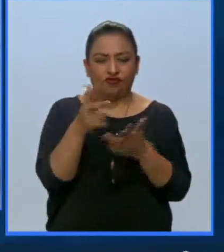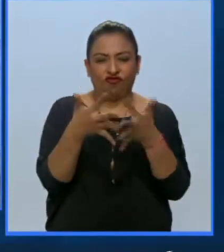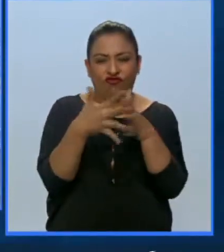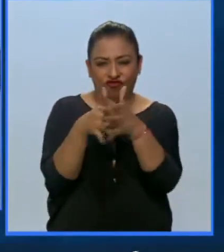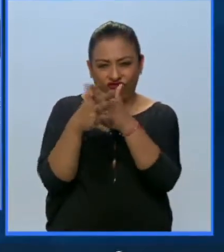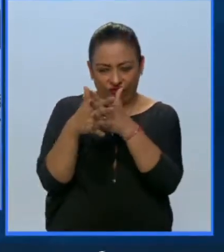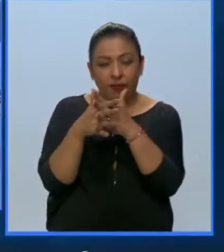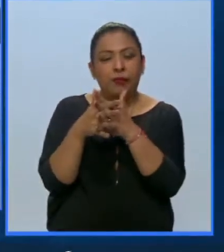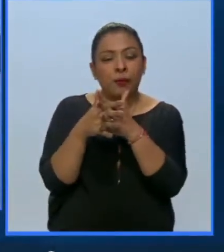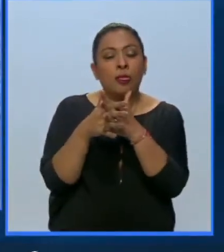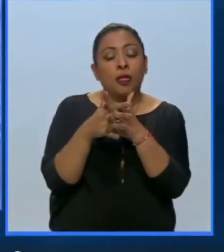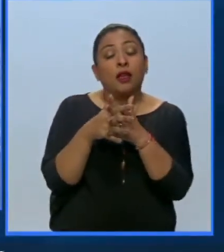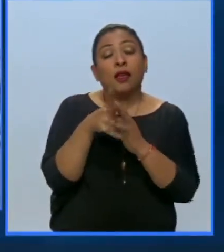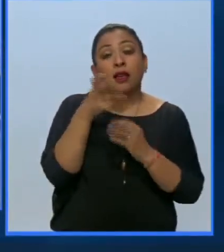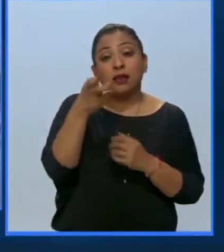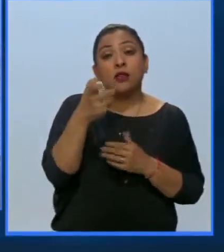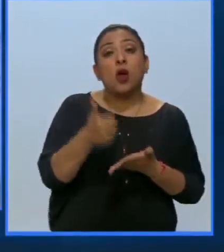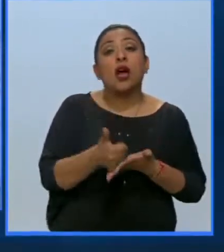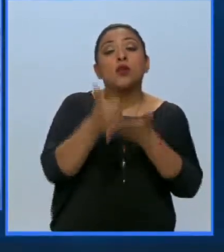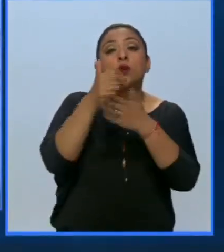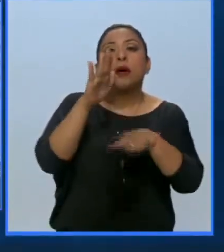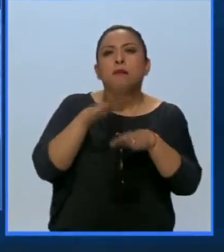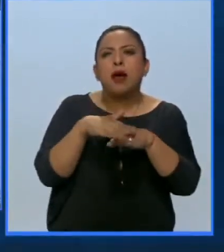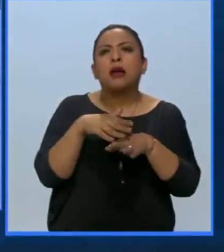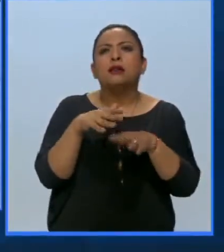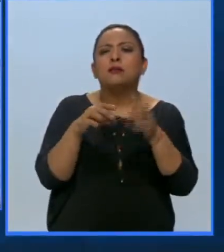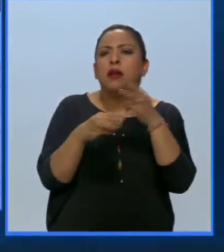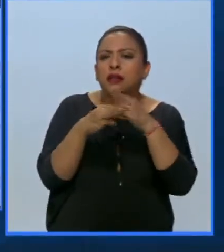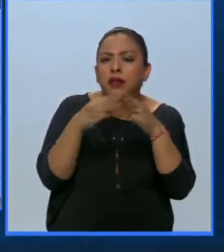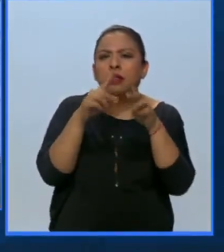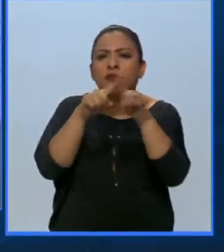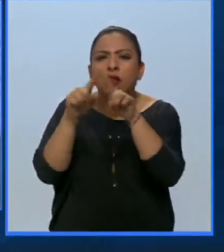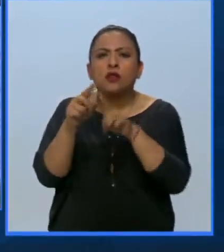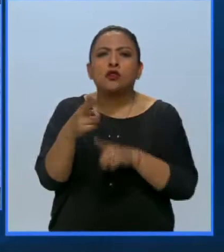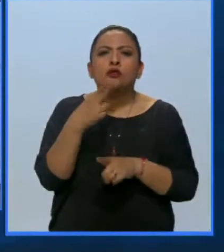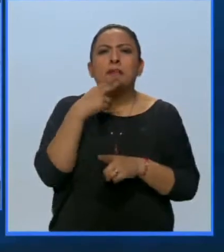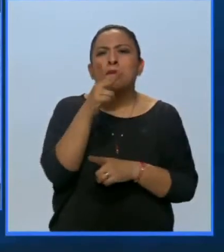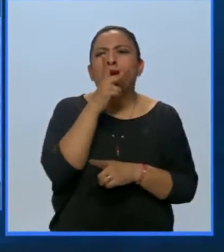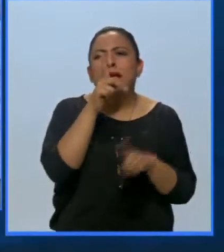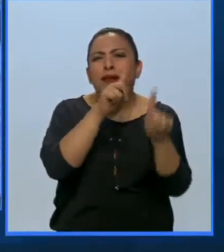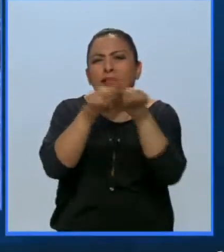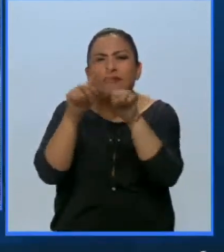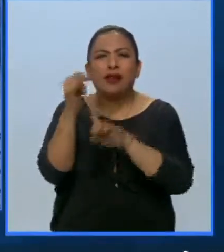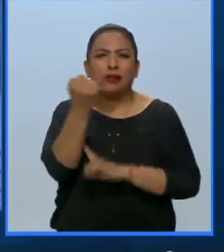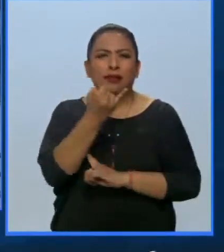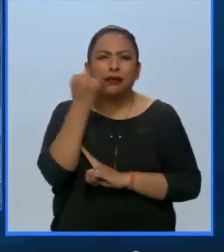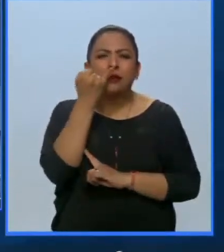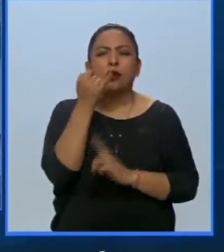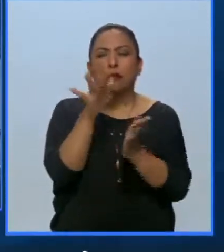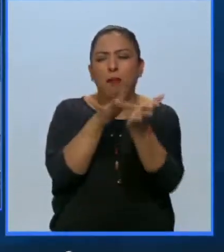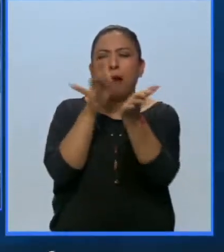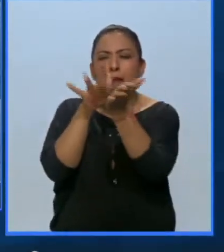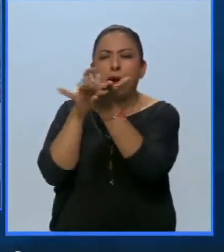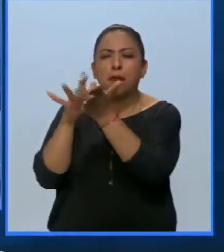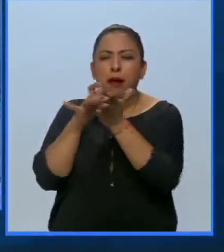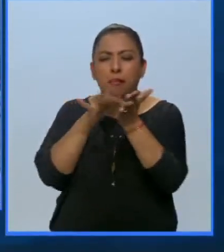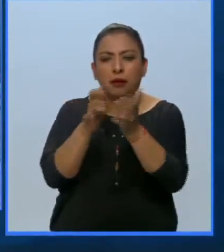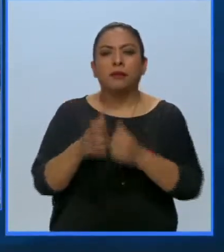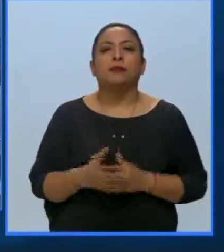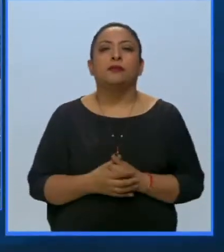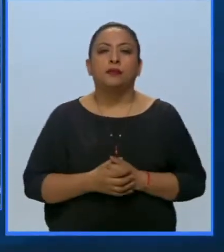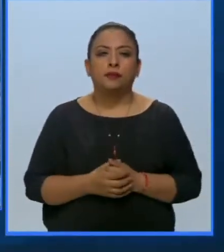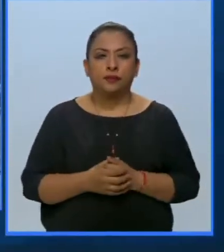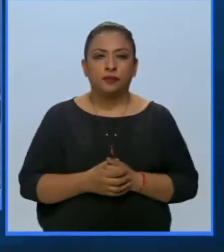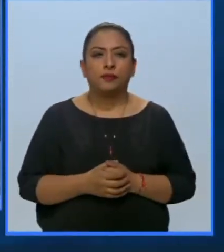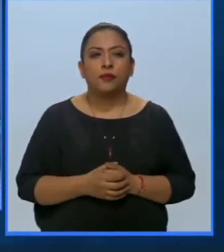puis c'est sûr et certain que ça nous permet, on a plus de matériel pour travailler quand on utilise des mots dans